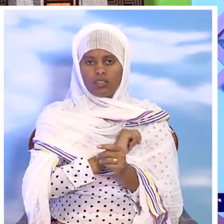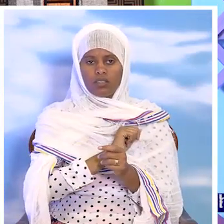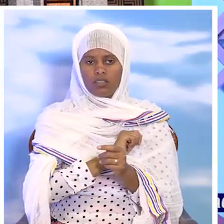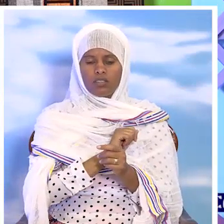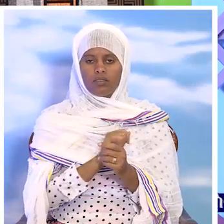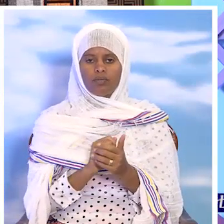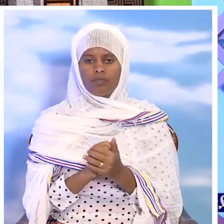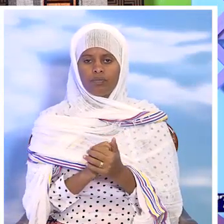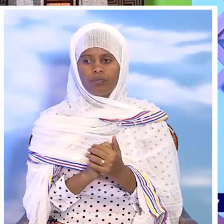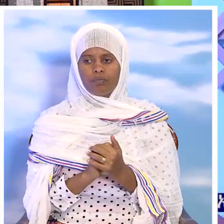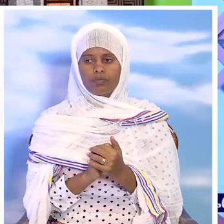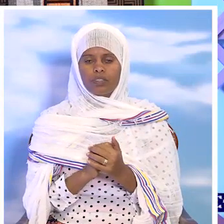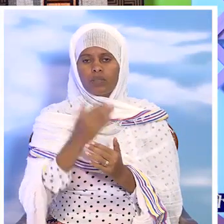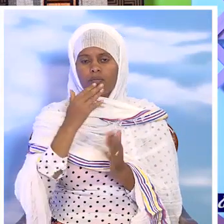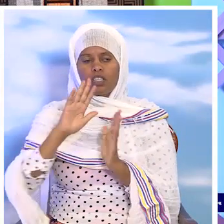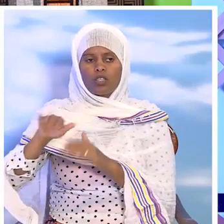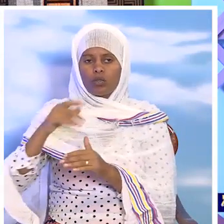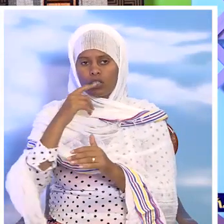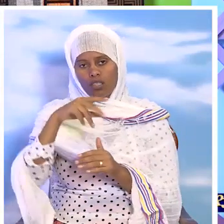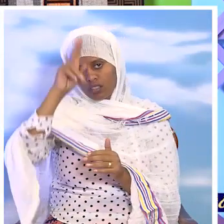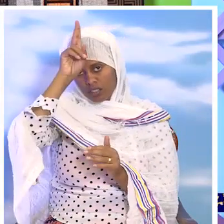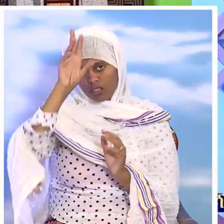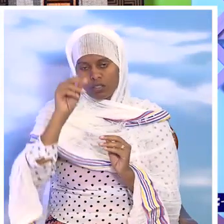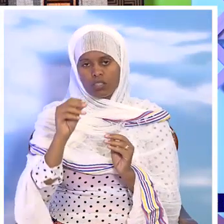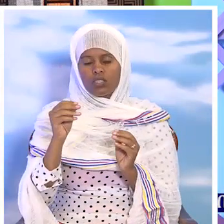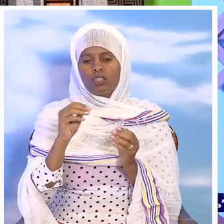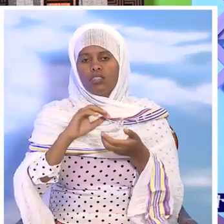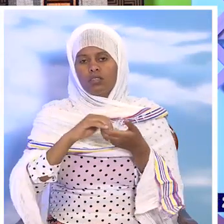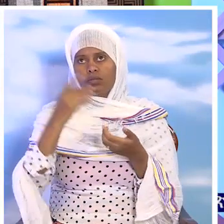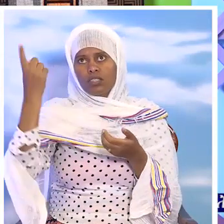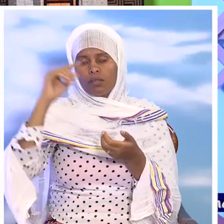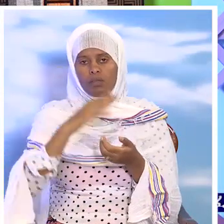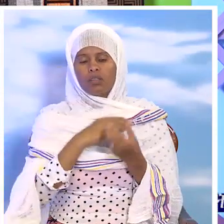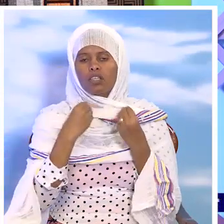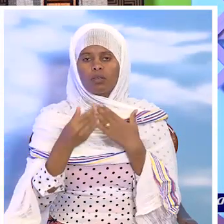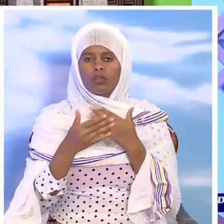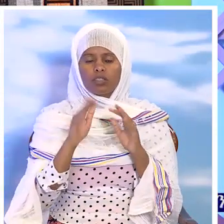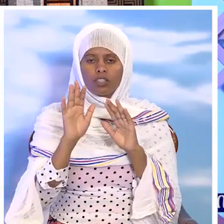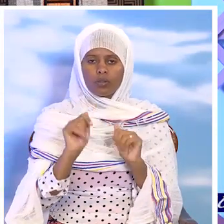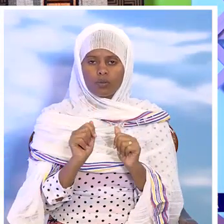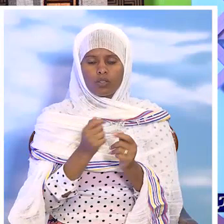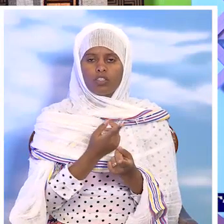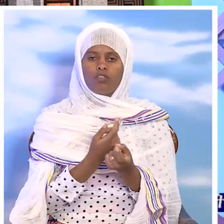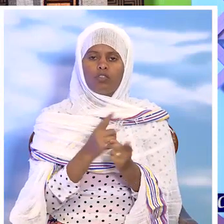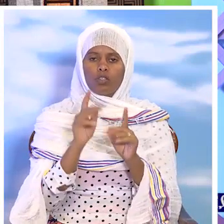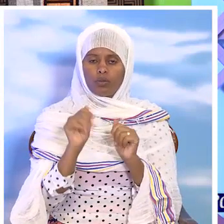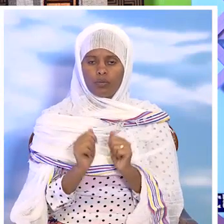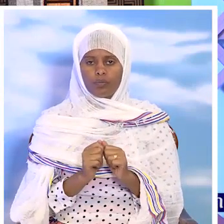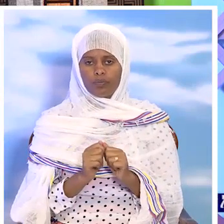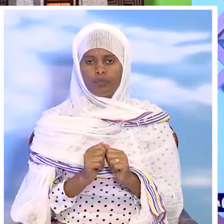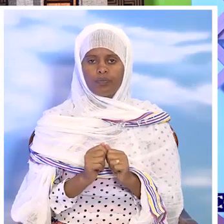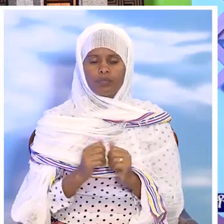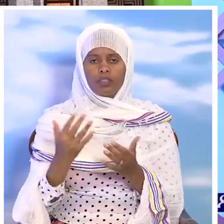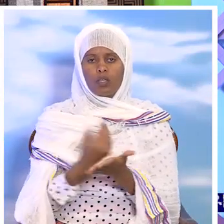እዩ። መን ሓዲጎ እንድሕርና ዲያብሎስ ንመን እንድሕርና ንክርስቶስ ኣምላኽና እንታይ ገብረ ፅሎ ስለፀንሐ ፍትኖ ስለፀንሐ ስዒርዎ